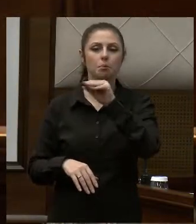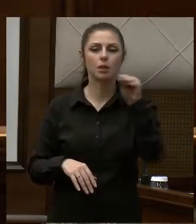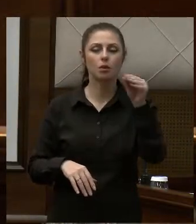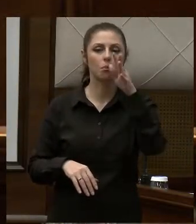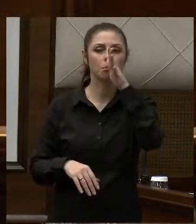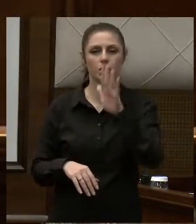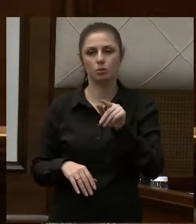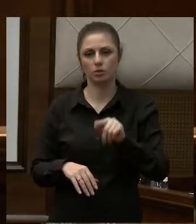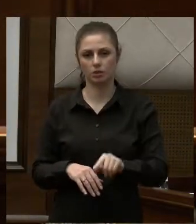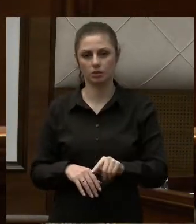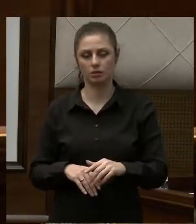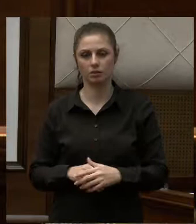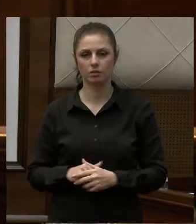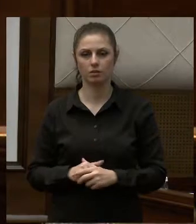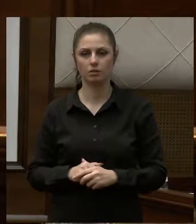liradır.